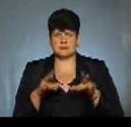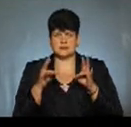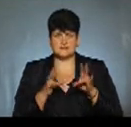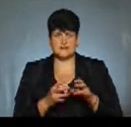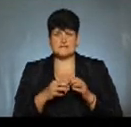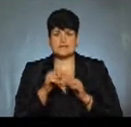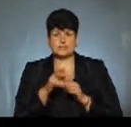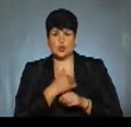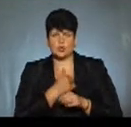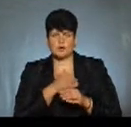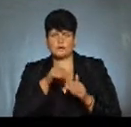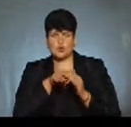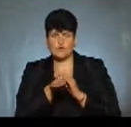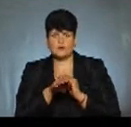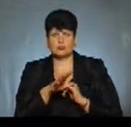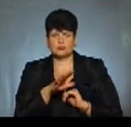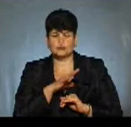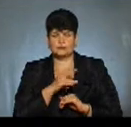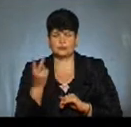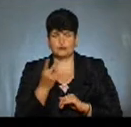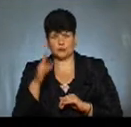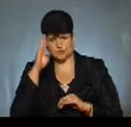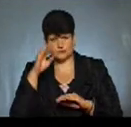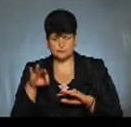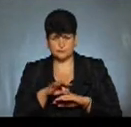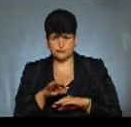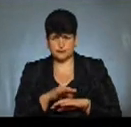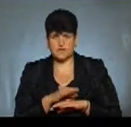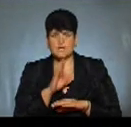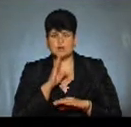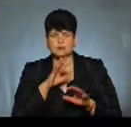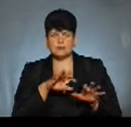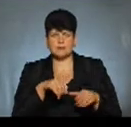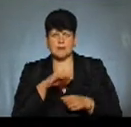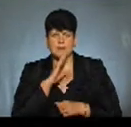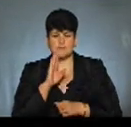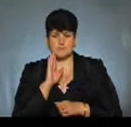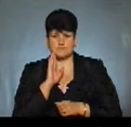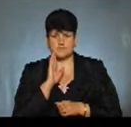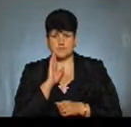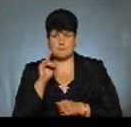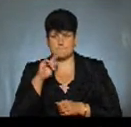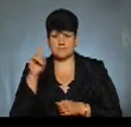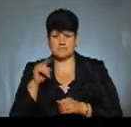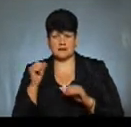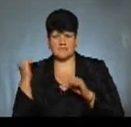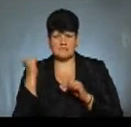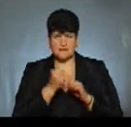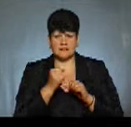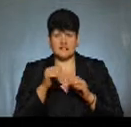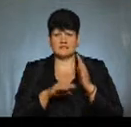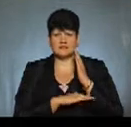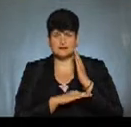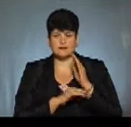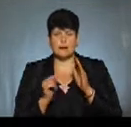хто хотів сховатися на зупинці, було подружжя. Чоловік загинув, а жінку забрала мати. Блискавка влучила в дерево, і вони якраз попали під